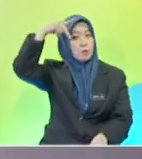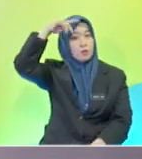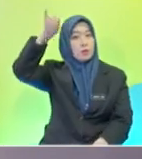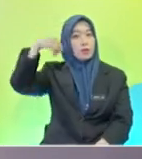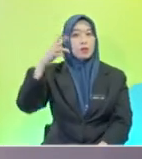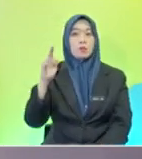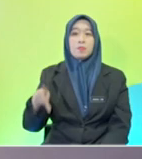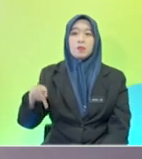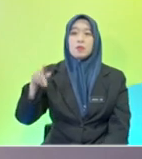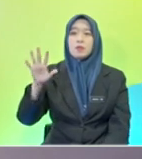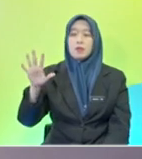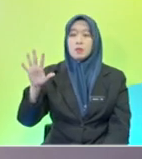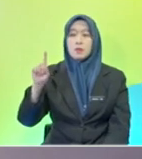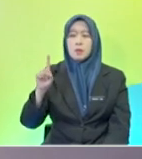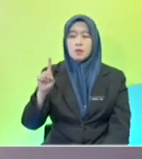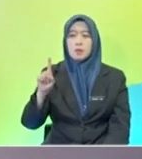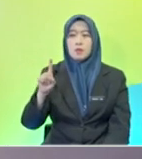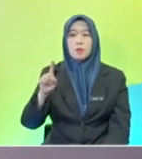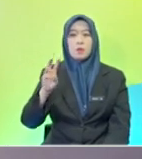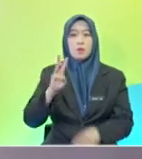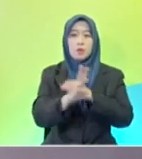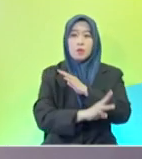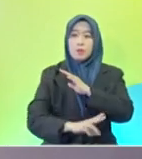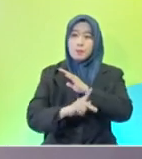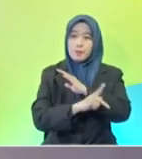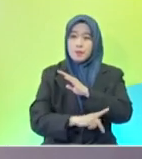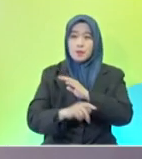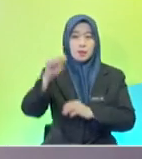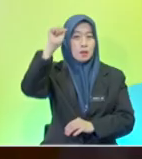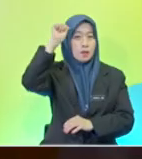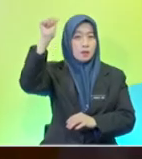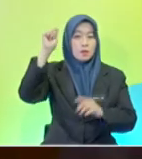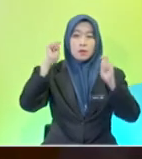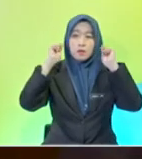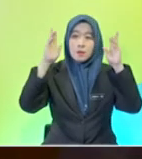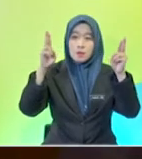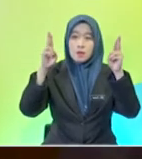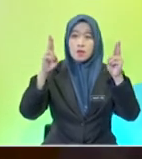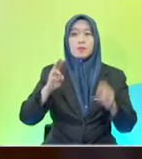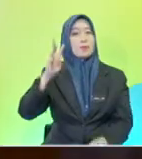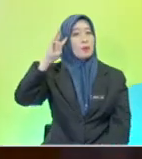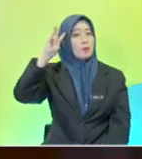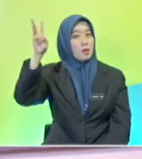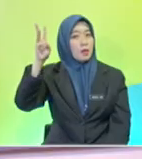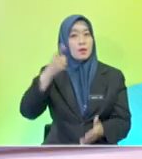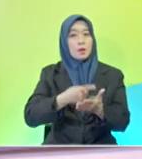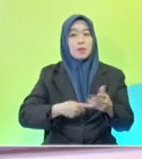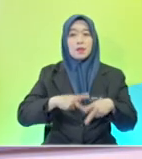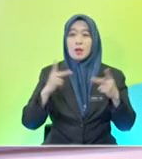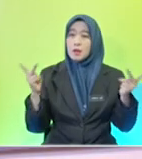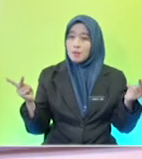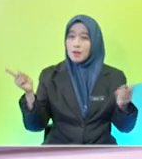Presin 51, Wilayah Persekutuan Putrajaya. Assalamualaikum, Ustazah. Waalaikumsalam. Ustazah, apa khabar hari ini? Khabar